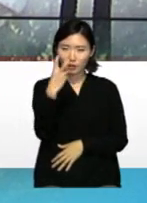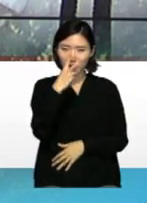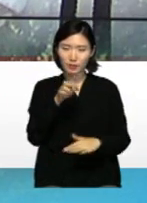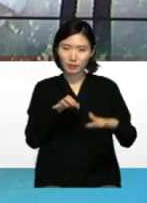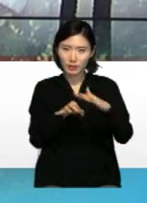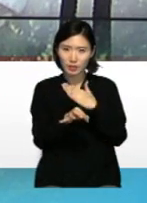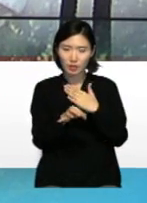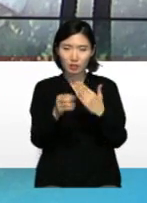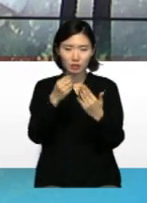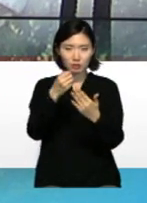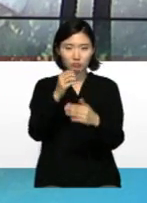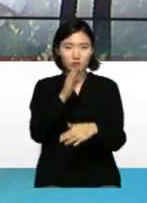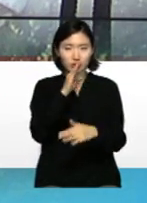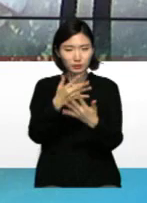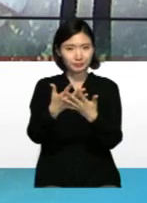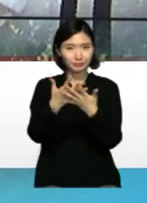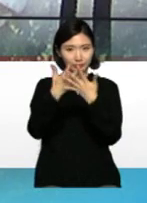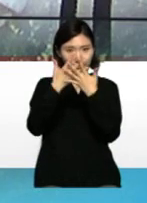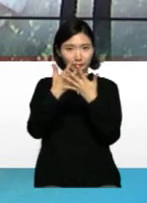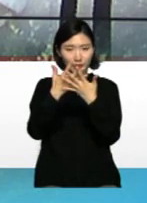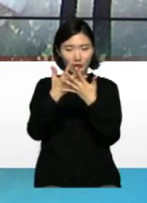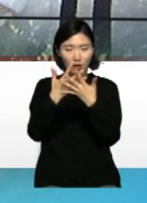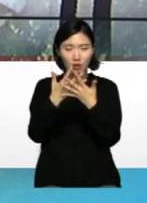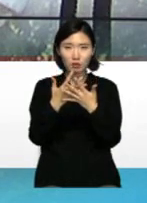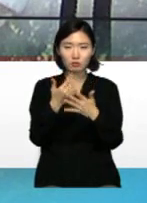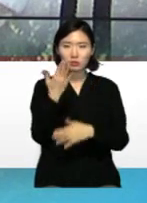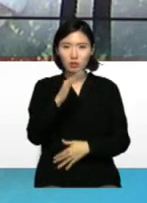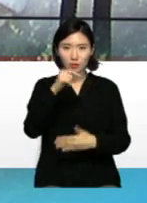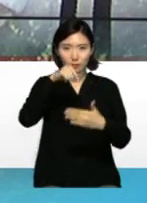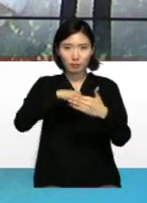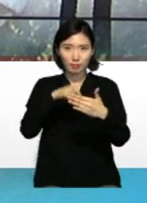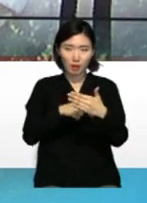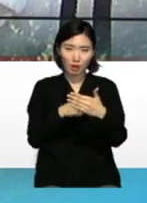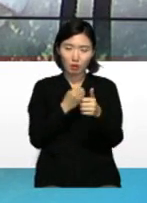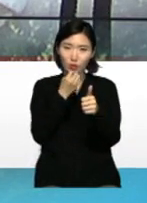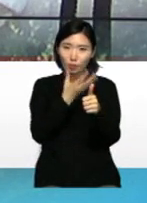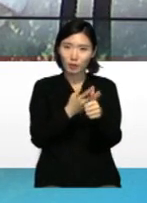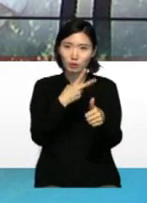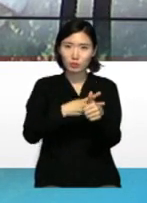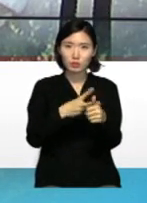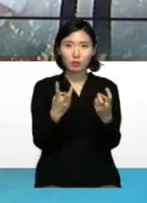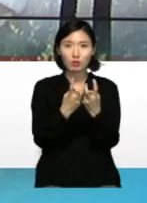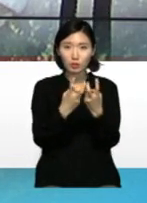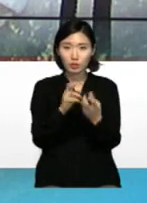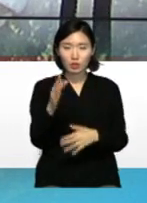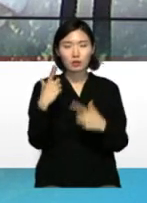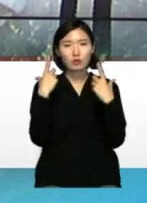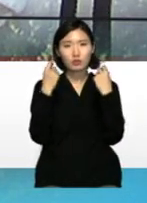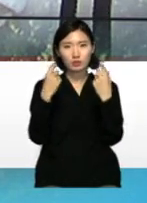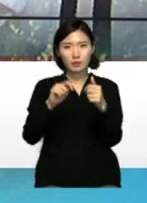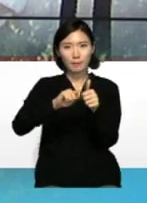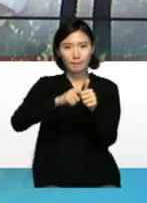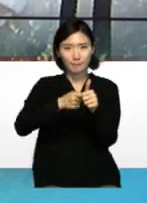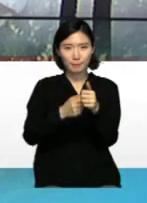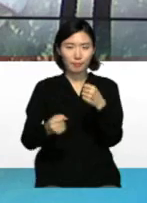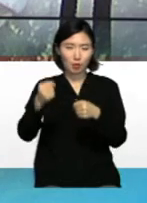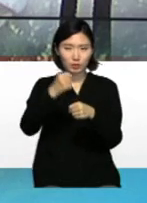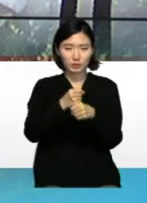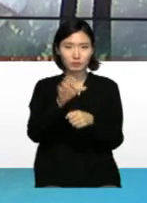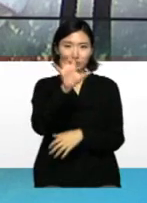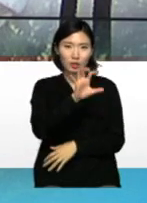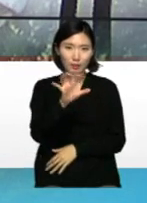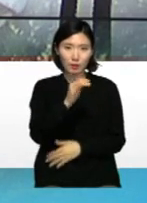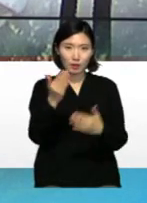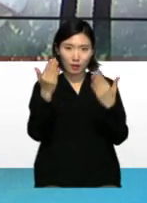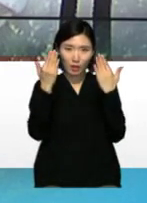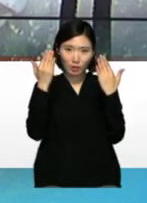실체를 밝혀냈습니다. 하지만 내부 비리를 고발한 이 교사는 어떻게 됐을까요? 여전히 징계와 복직을 거듭하며